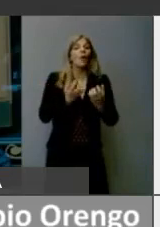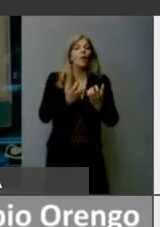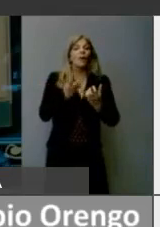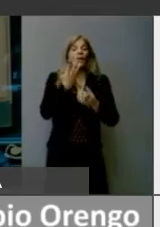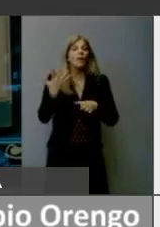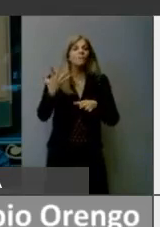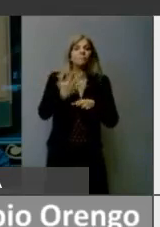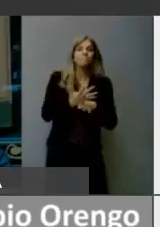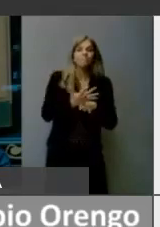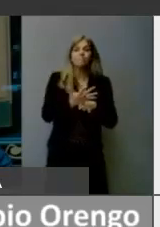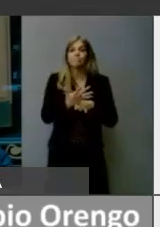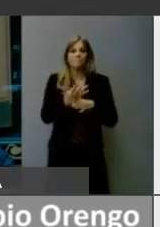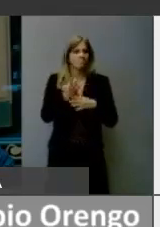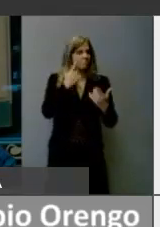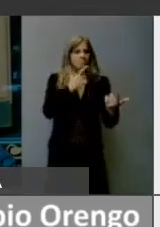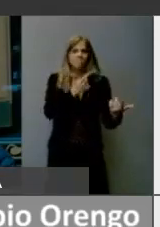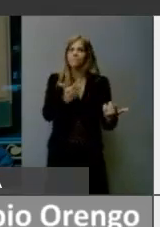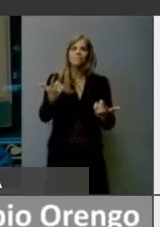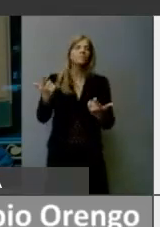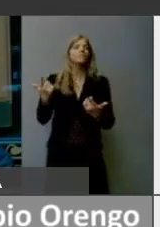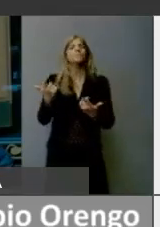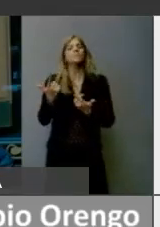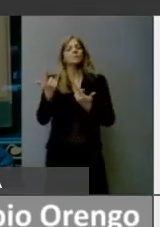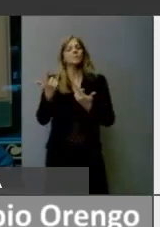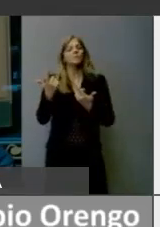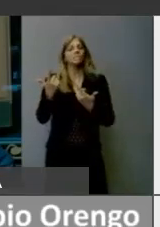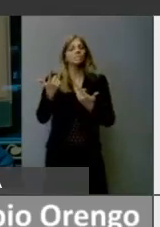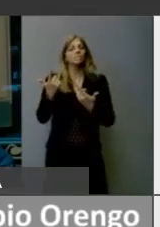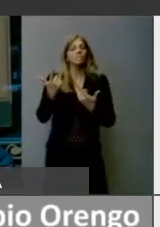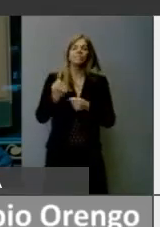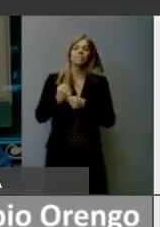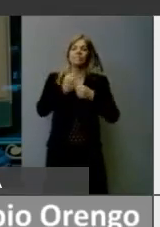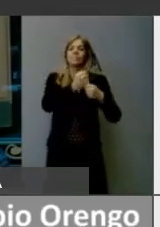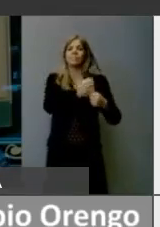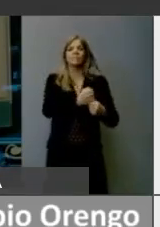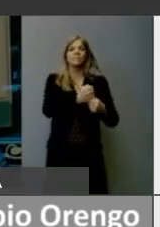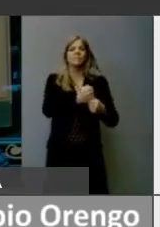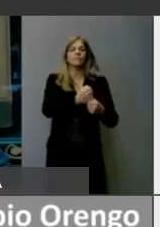Non ne vedo, allora lascio la parola al vice sindaco.